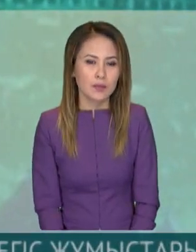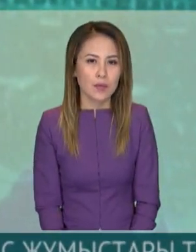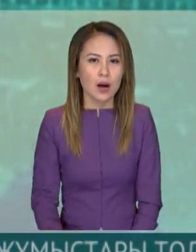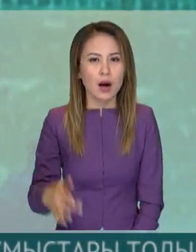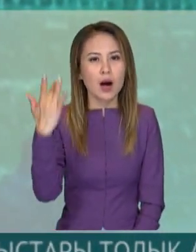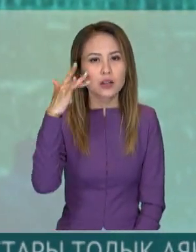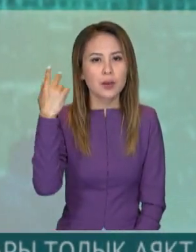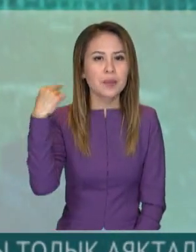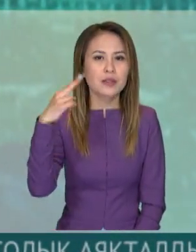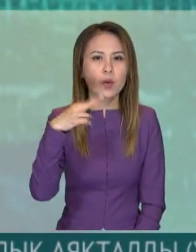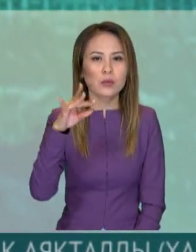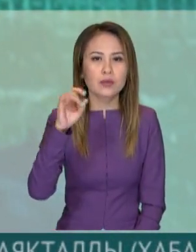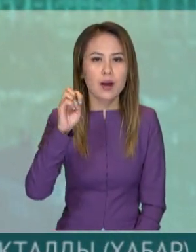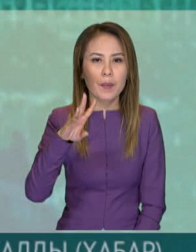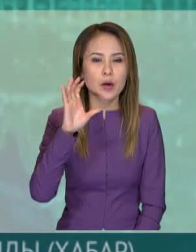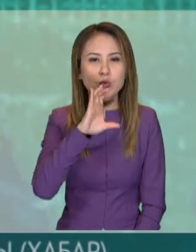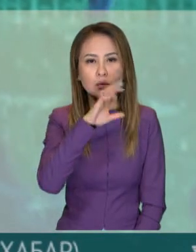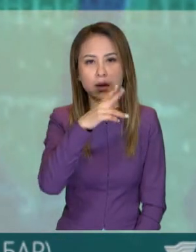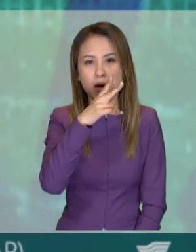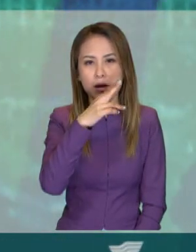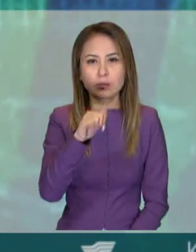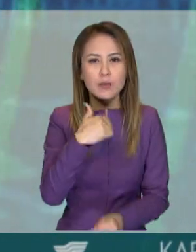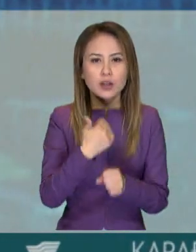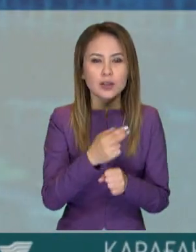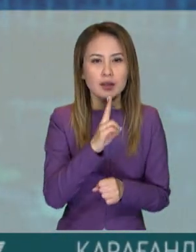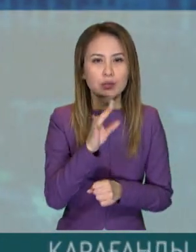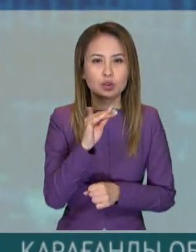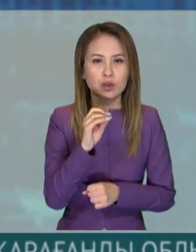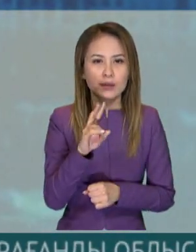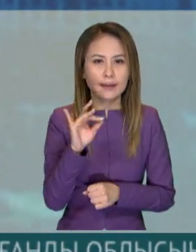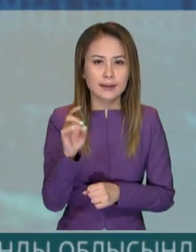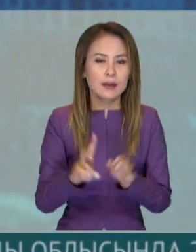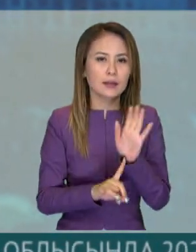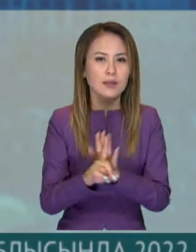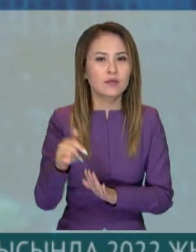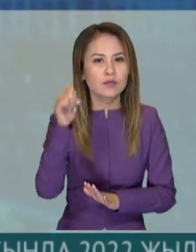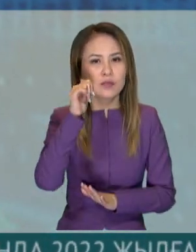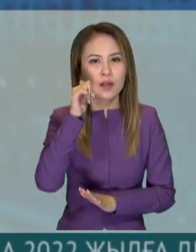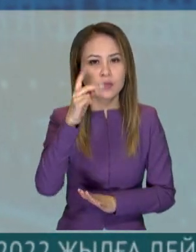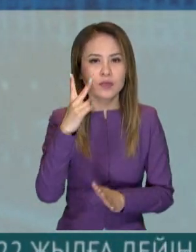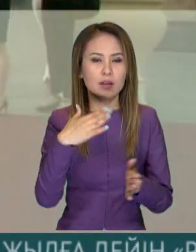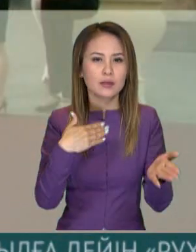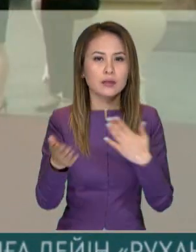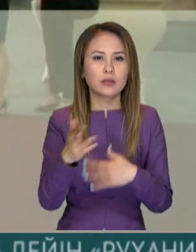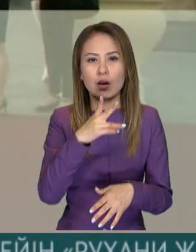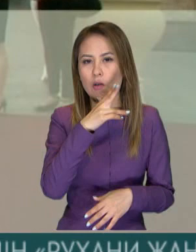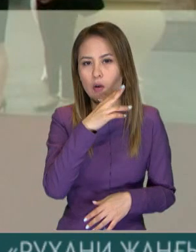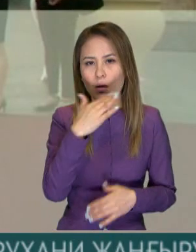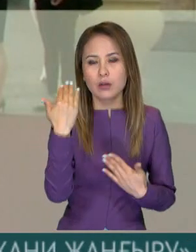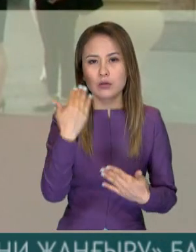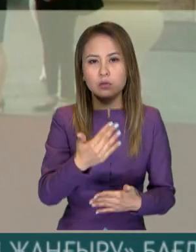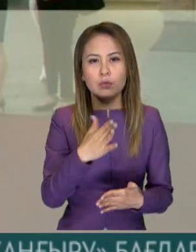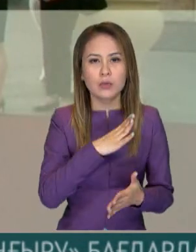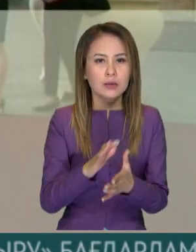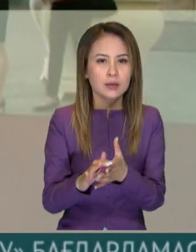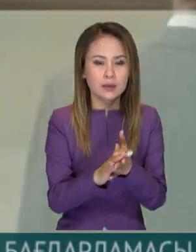АҚШ президенті Дональд Трамп пен Солтүстік Корея басшысы Ким Чен Ын ертең болатын саммитте екі ел арасындағы қарым-қатынас, Корей түбегіндегі